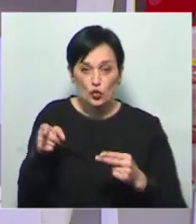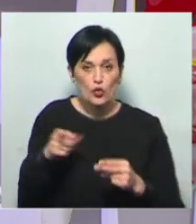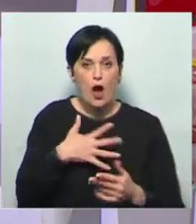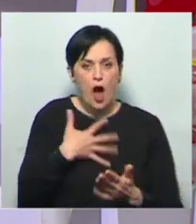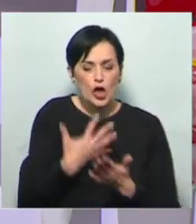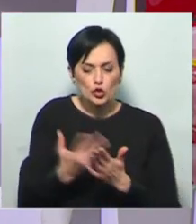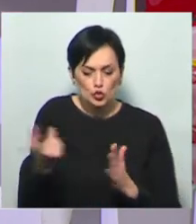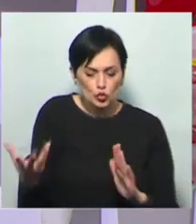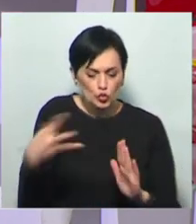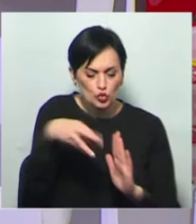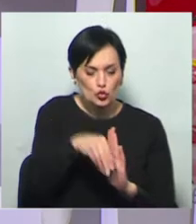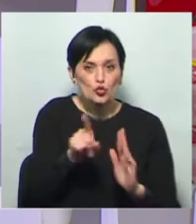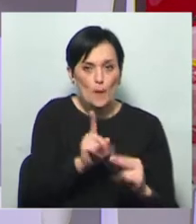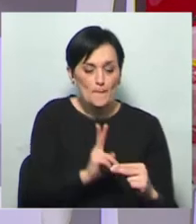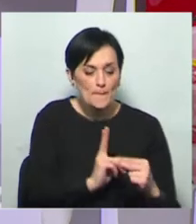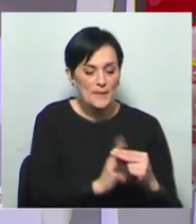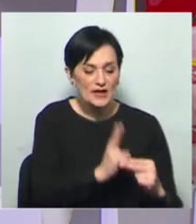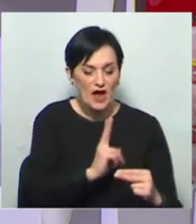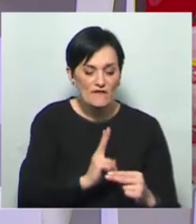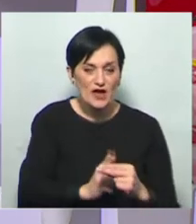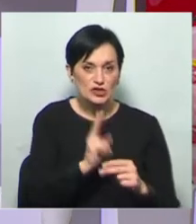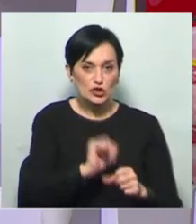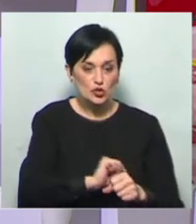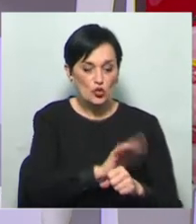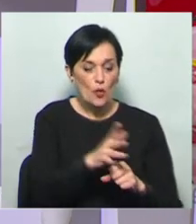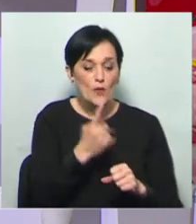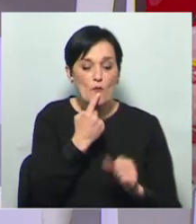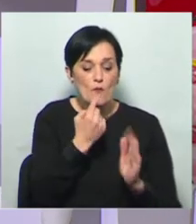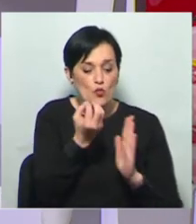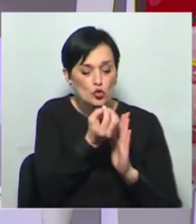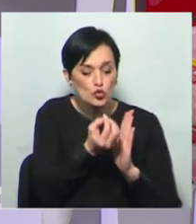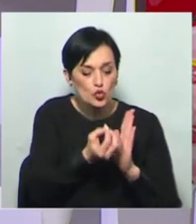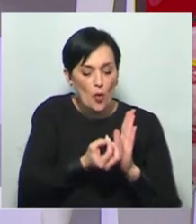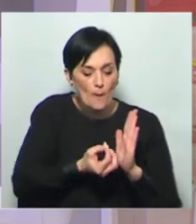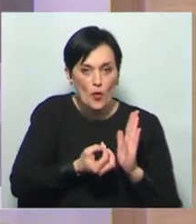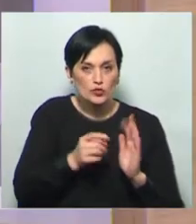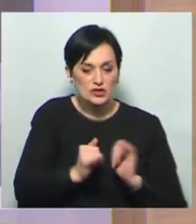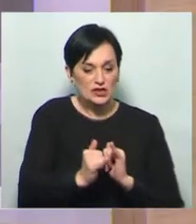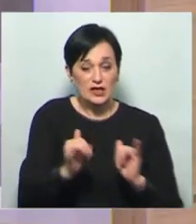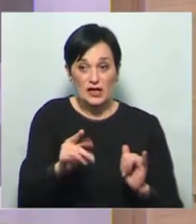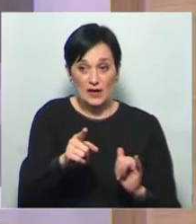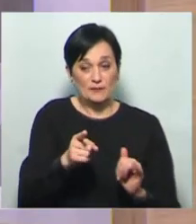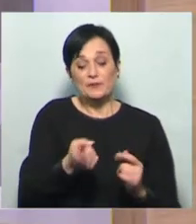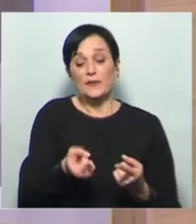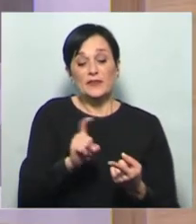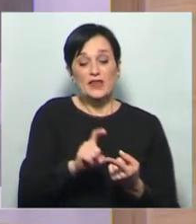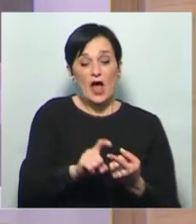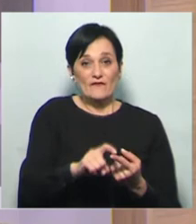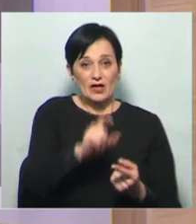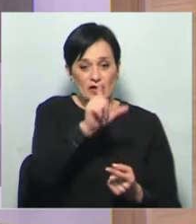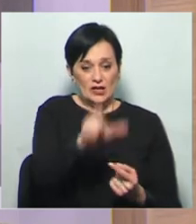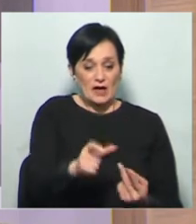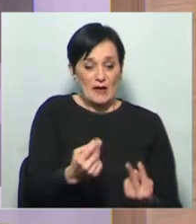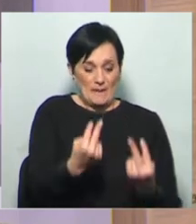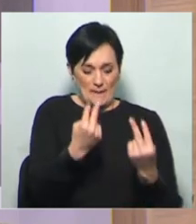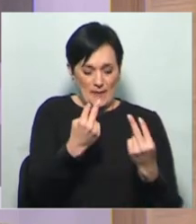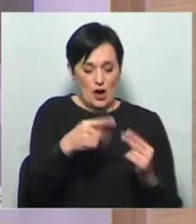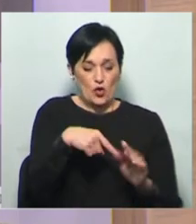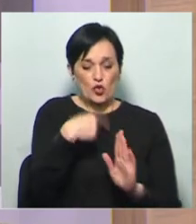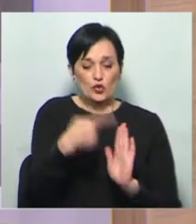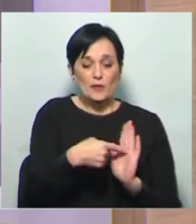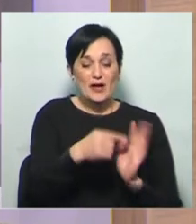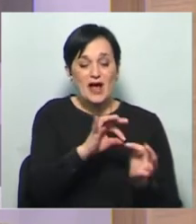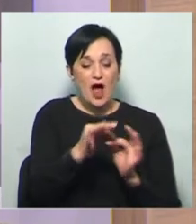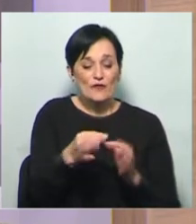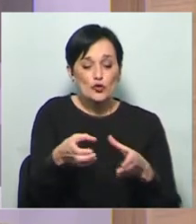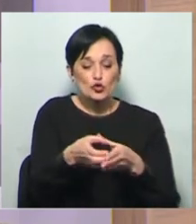ჩართულ, რათა პრევენცია გაკეთდეს კოვიდის პირობებში თრომბოზი არ განვითარდეს. აი ამასთან დაკავშირებით არის შეკითხვა მაყურებლის მემთხოვა, მაყურებელთა გარკვეულმა ჯგუფმა,